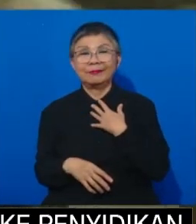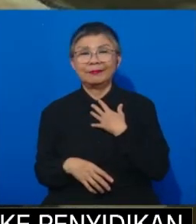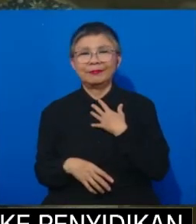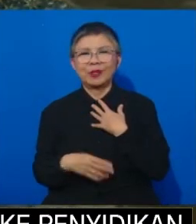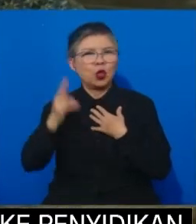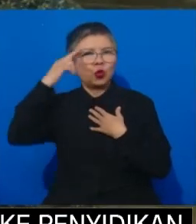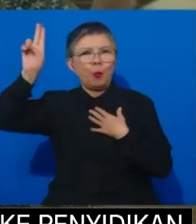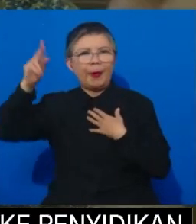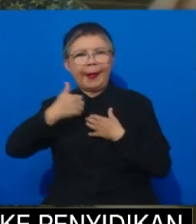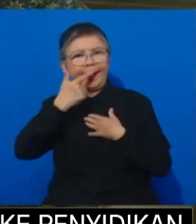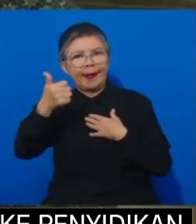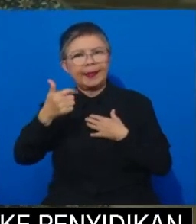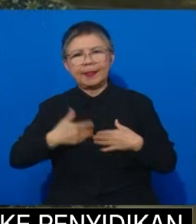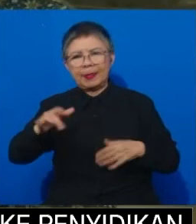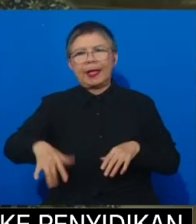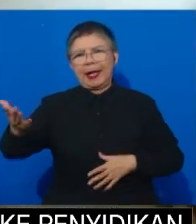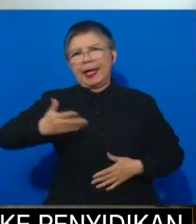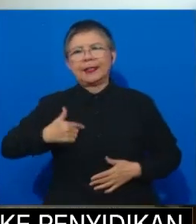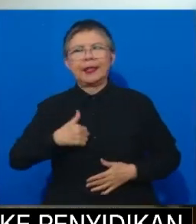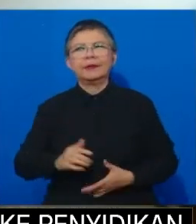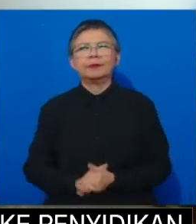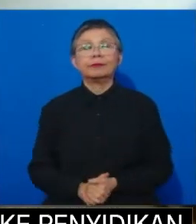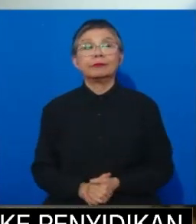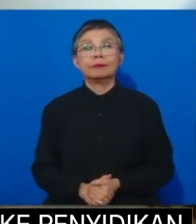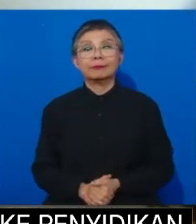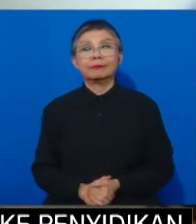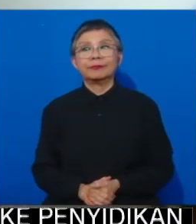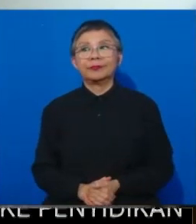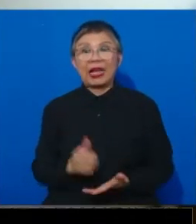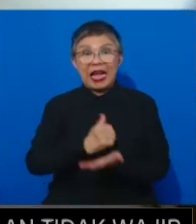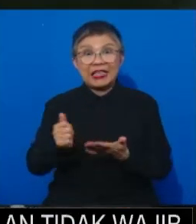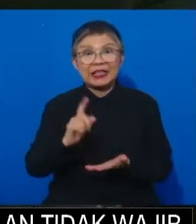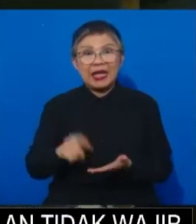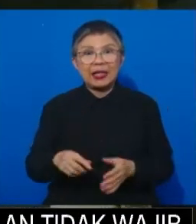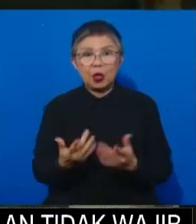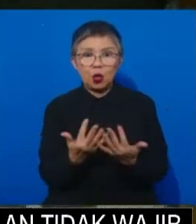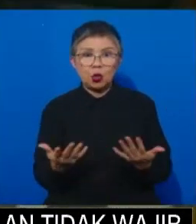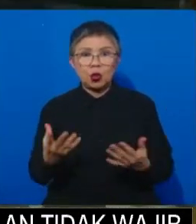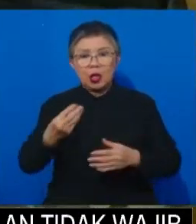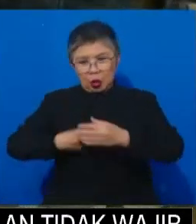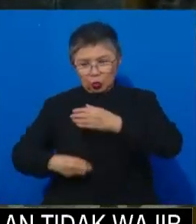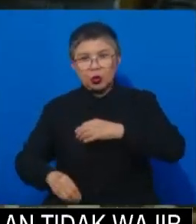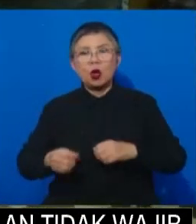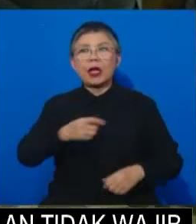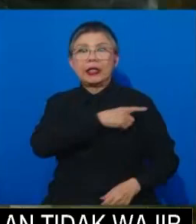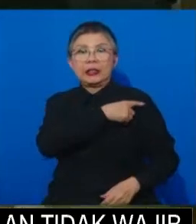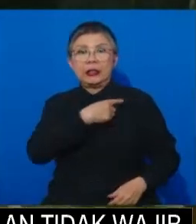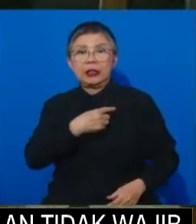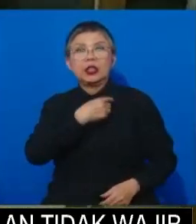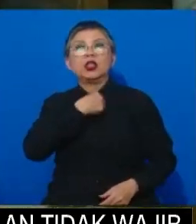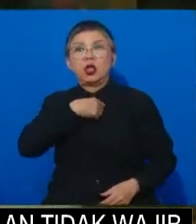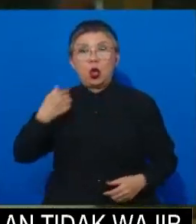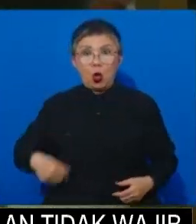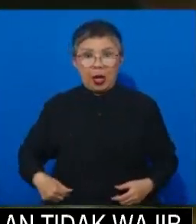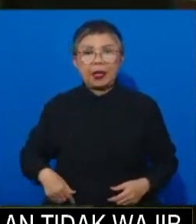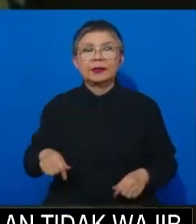banget sih. Ini tempat langganan juga sih di sini. Resep aslinya berasal dari warga keturunan Tionghoa yang menetap bersama keluarga Ibu